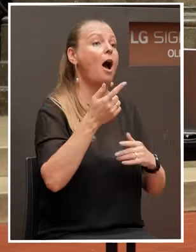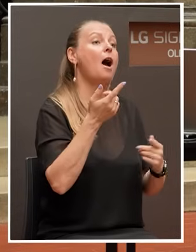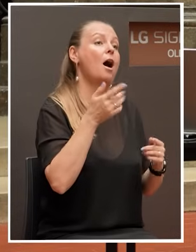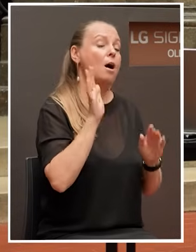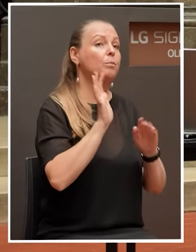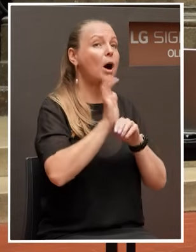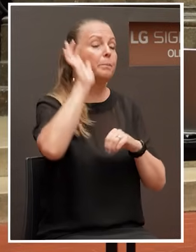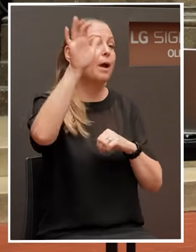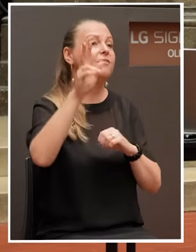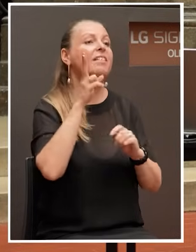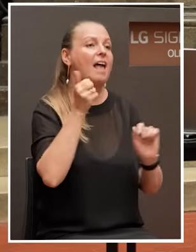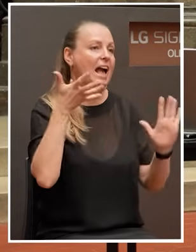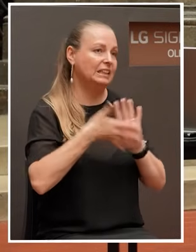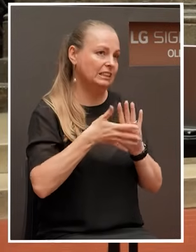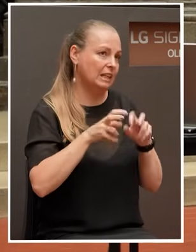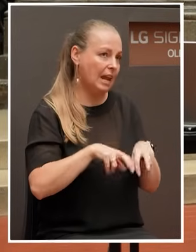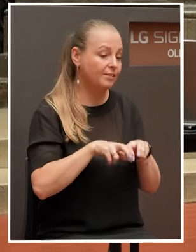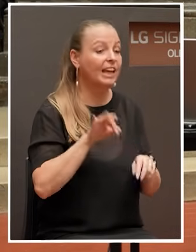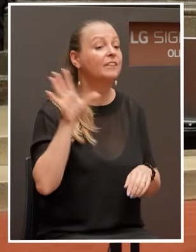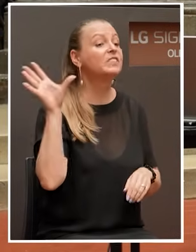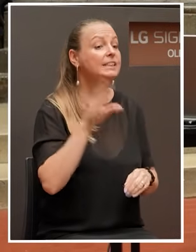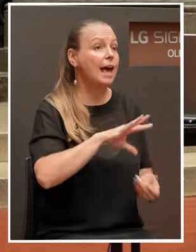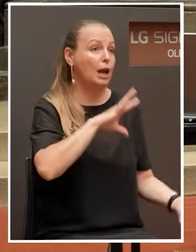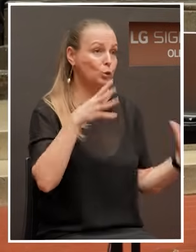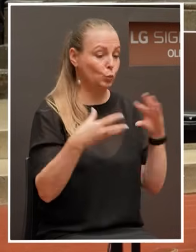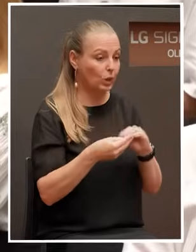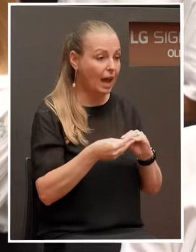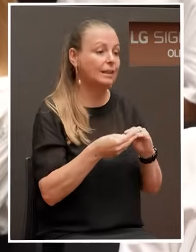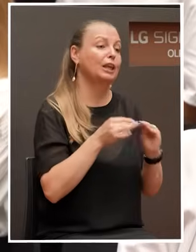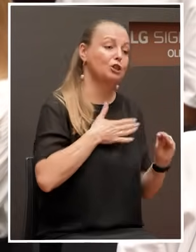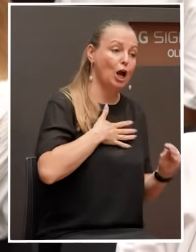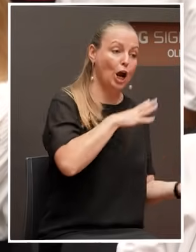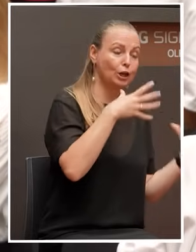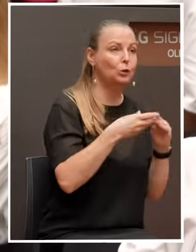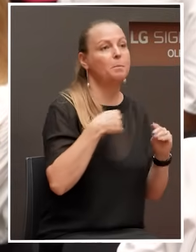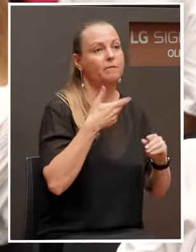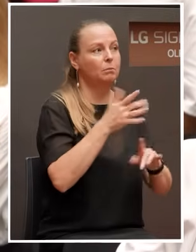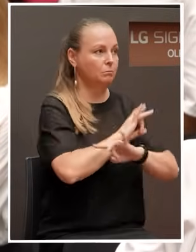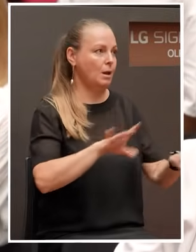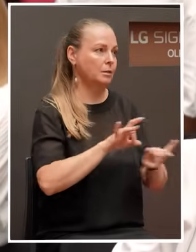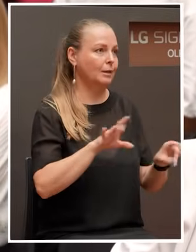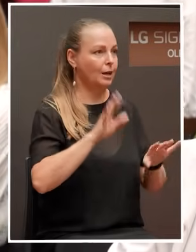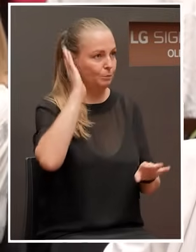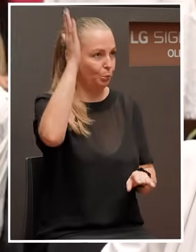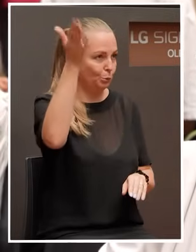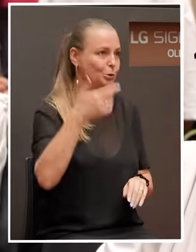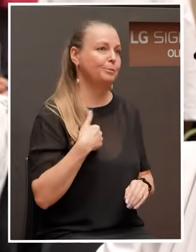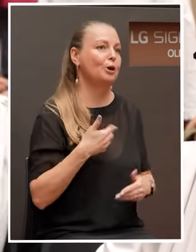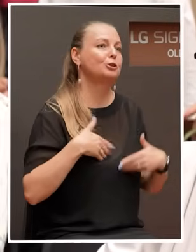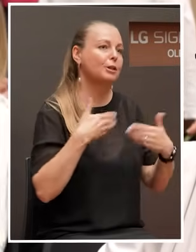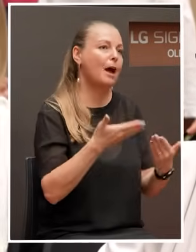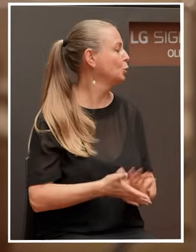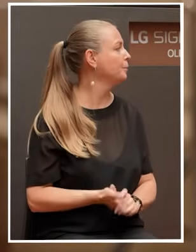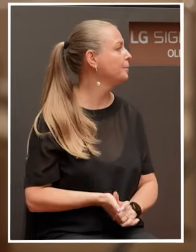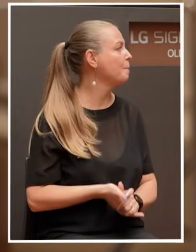отправится на исследование, и со всеми их результатами, со всеми нашими результатами мы будем обязательно с вами делиться. Желаю вам приятного